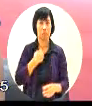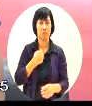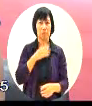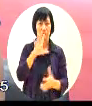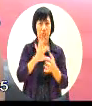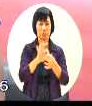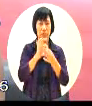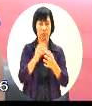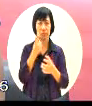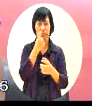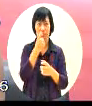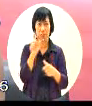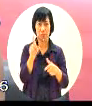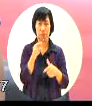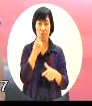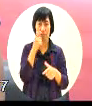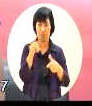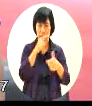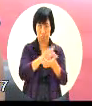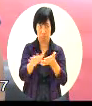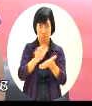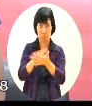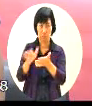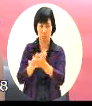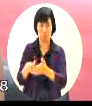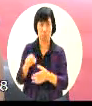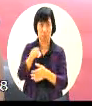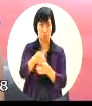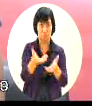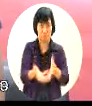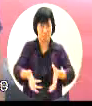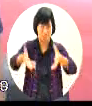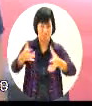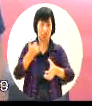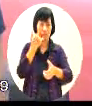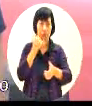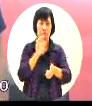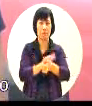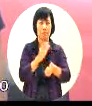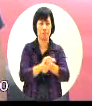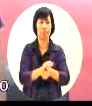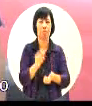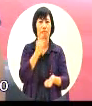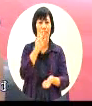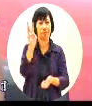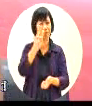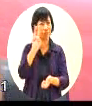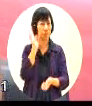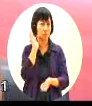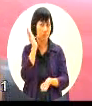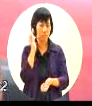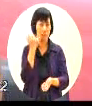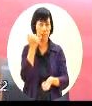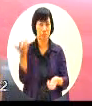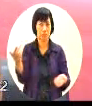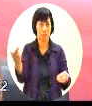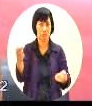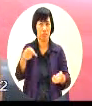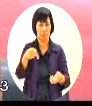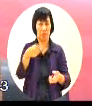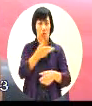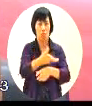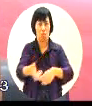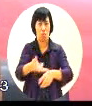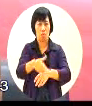厂，相信即绿增净化厂先来甲做起来，先捡一寡较清气的水落，即阵已经咧施工